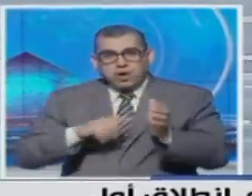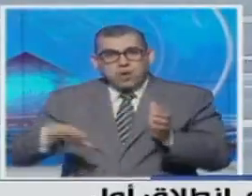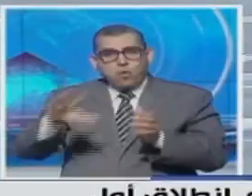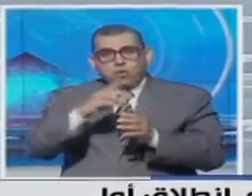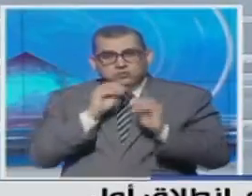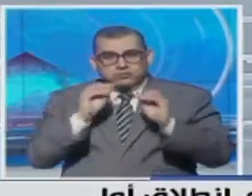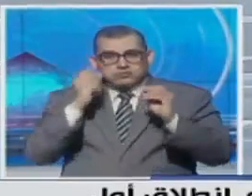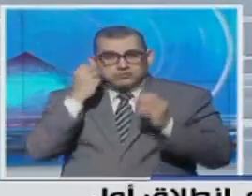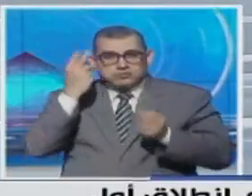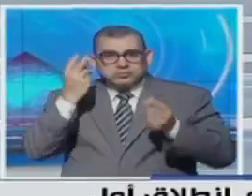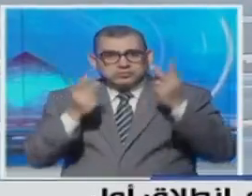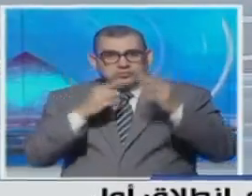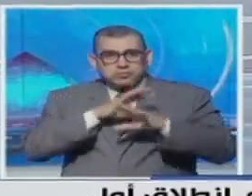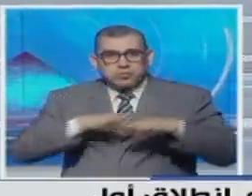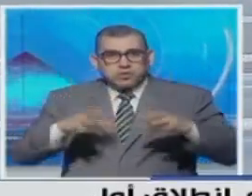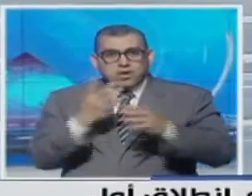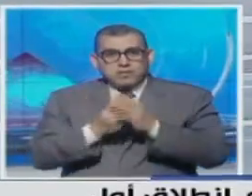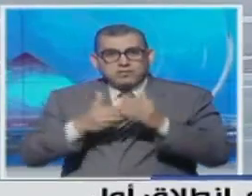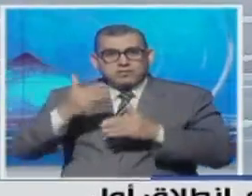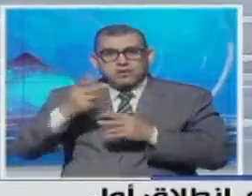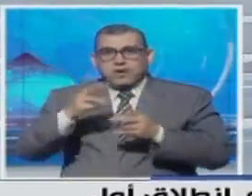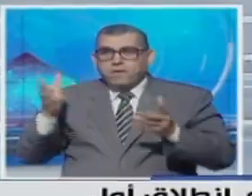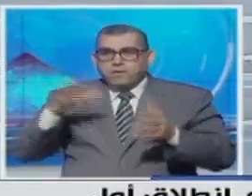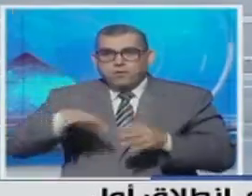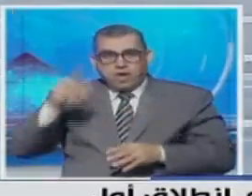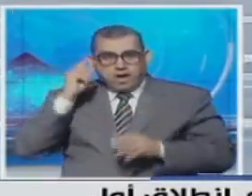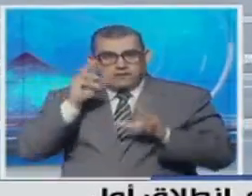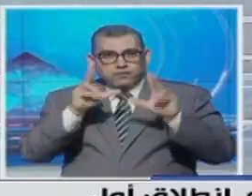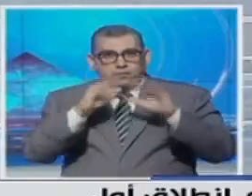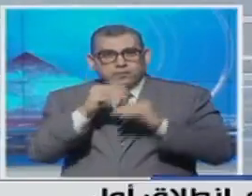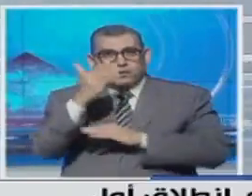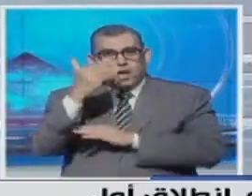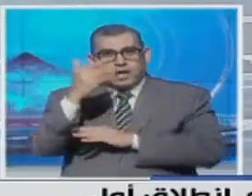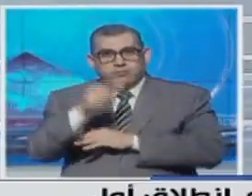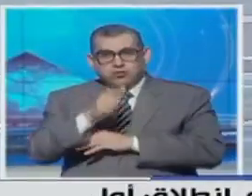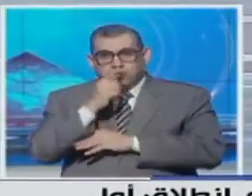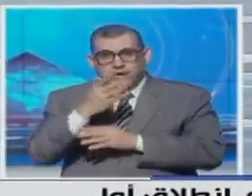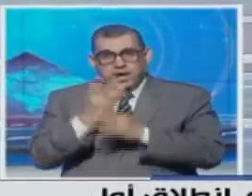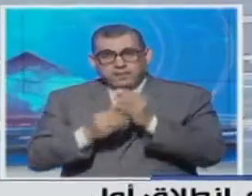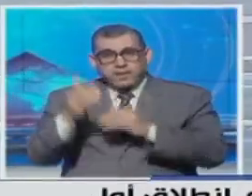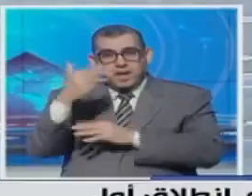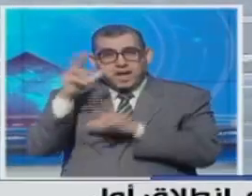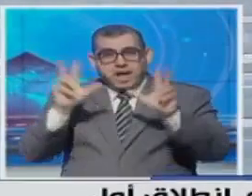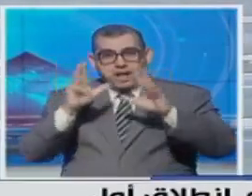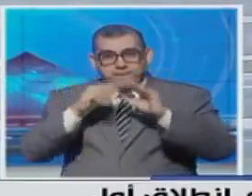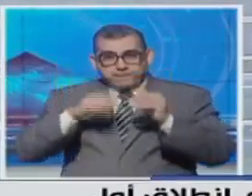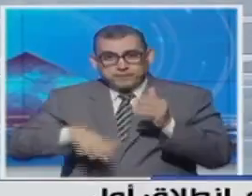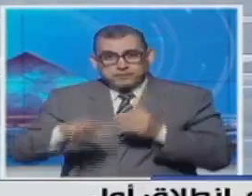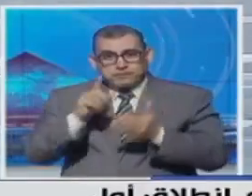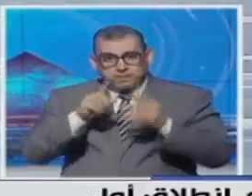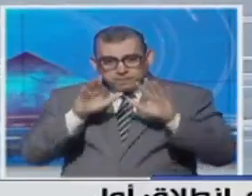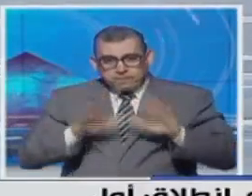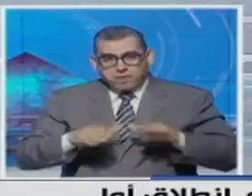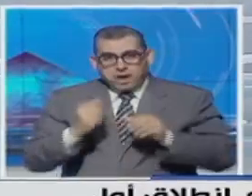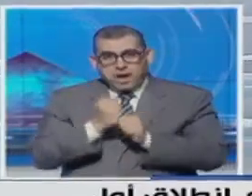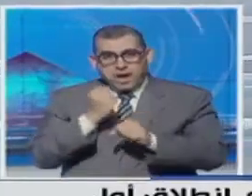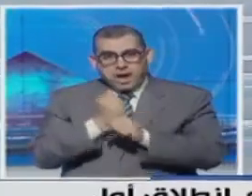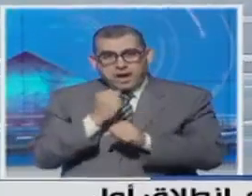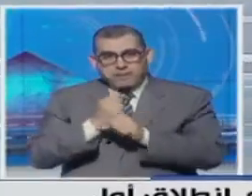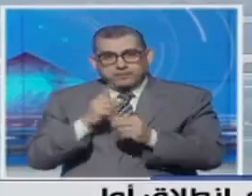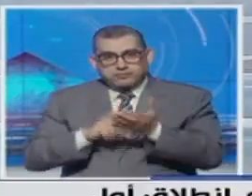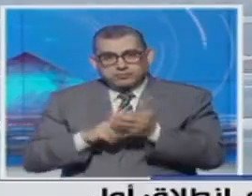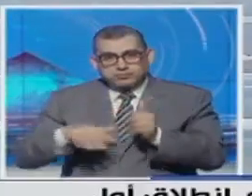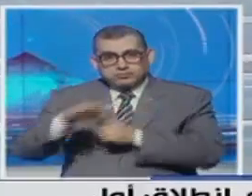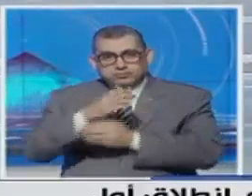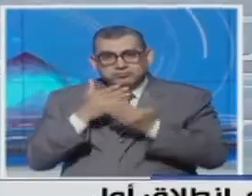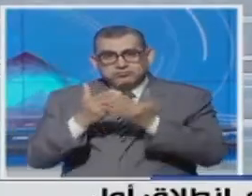بإبداعاتهم التي تربى عليها أجيال عديدة. وأضاف زين أن أبناء الإعلام الوطني لا يزالون يقومون بدورهم